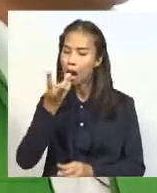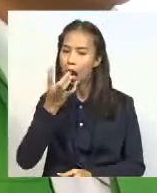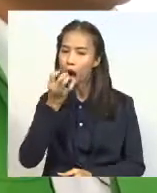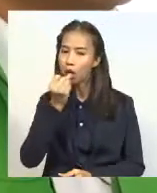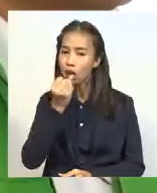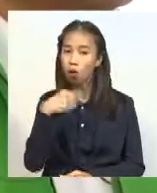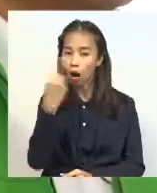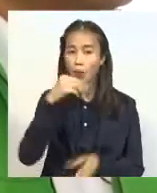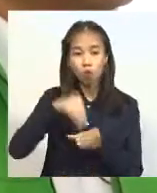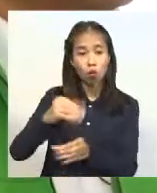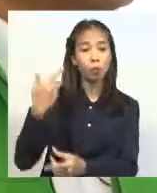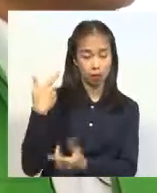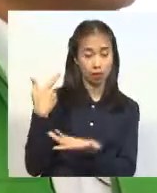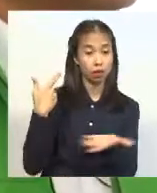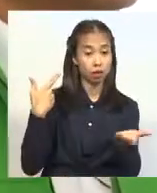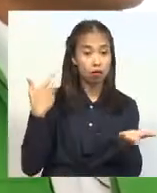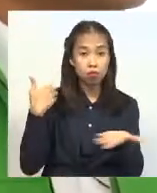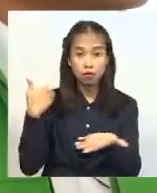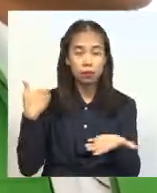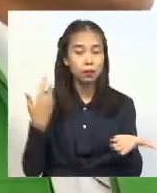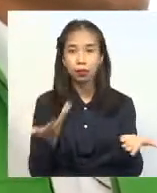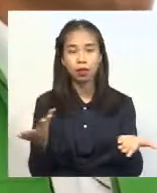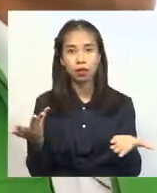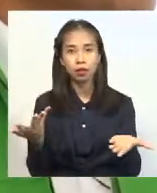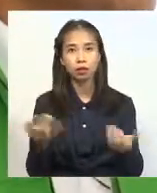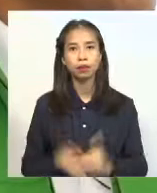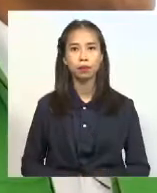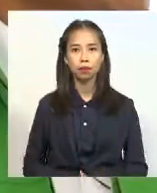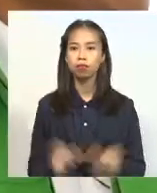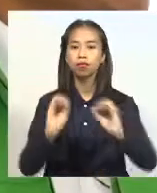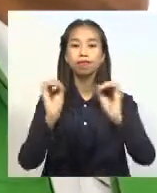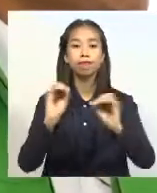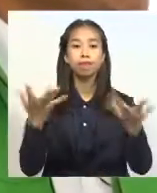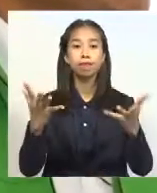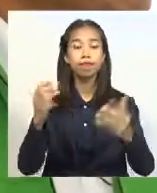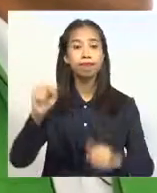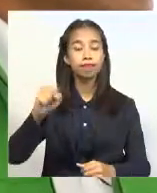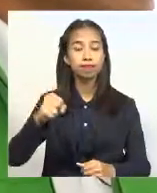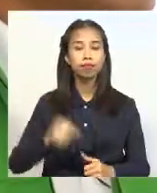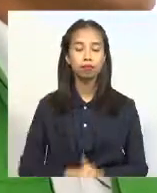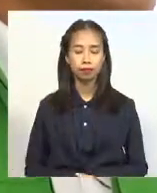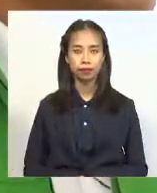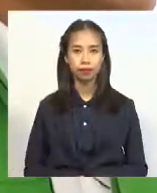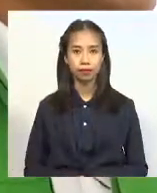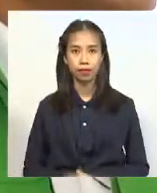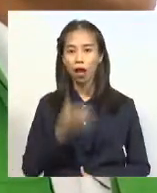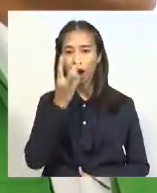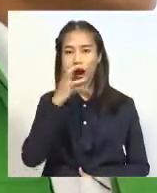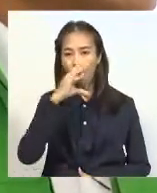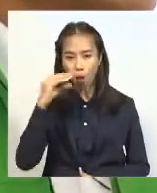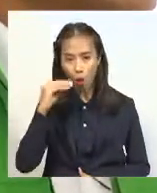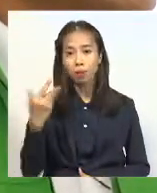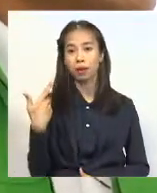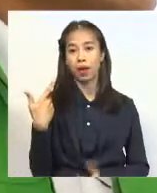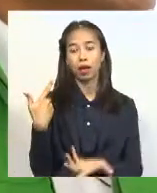ครปลูกข้าวเหนียวไหมครับมีไหมไม่มีเนาะแล้วมีข้าวหอมมะลินอกพื้นที่